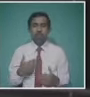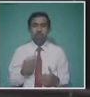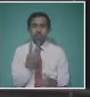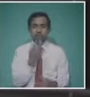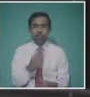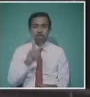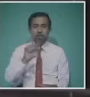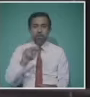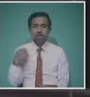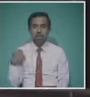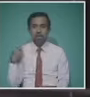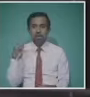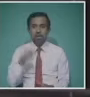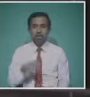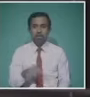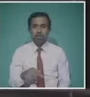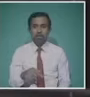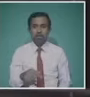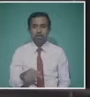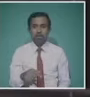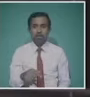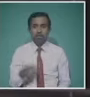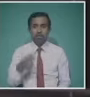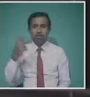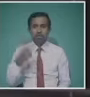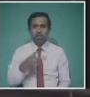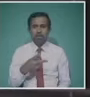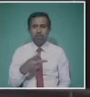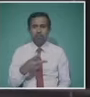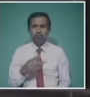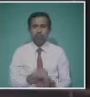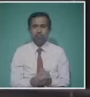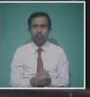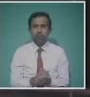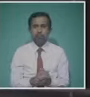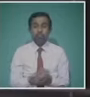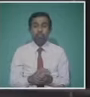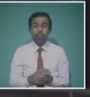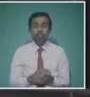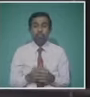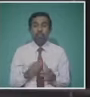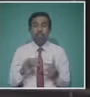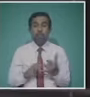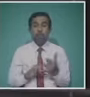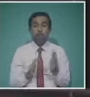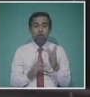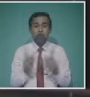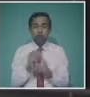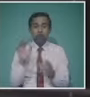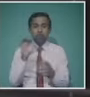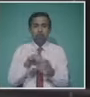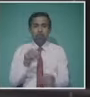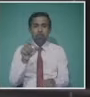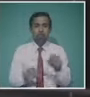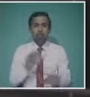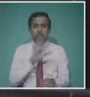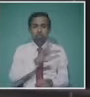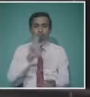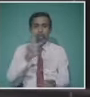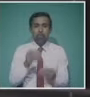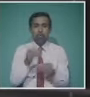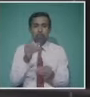2020 ආවට පස්සේ නියෝජ්‍ය මේ ස්ටේට් මිනිස්ටර්ස්ලා පත් කරද්දි 53 දෙනාටම